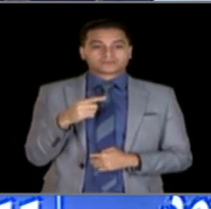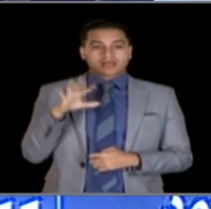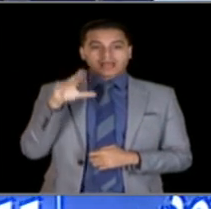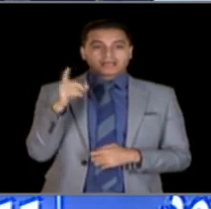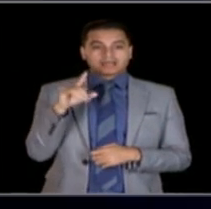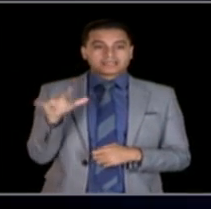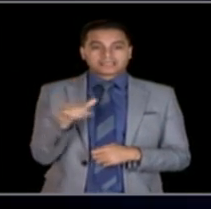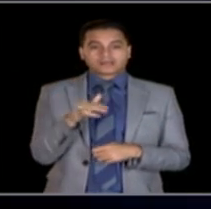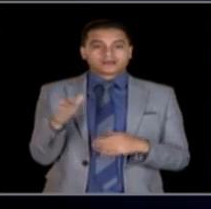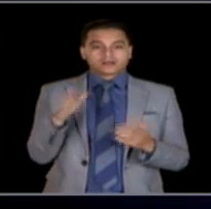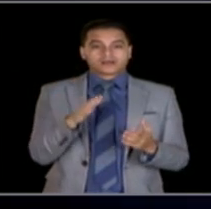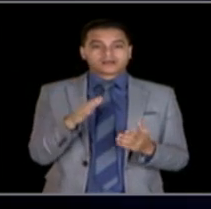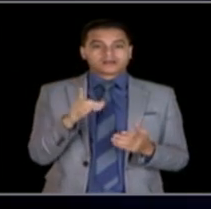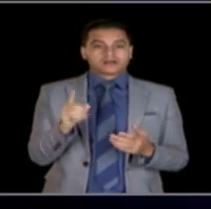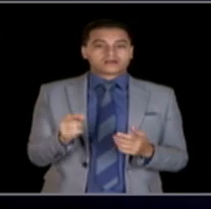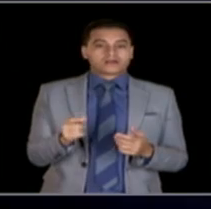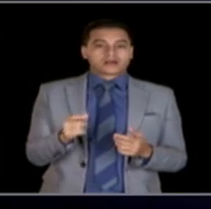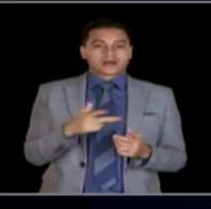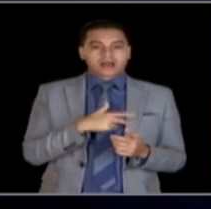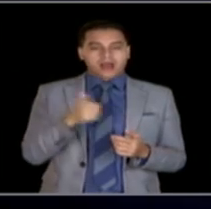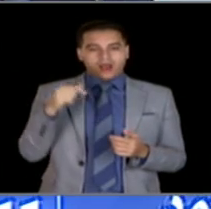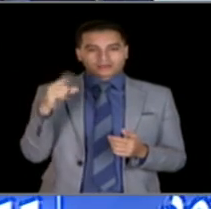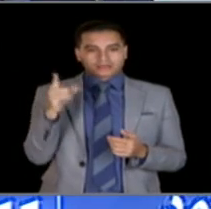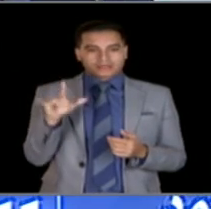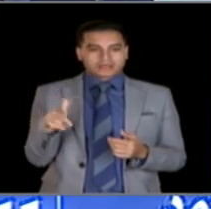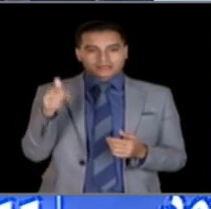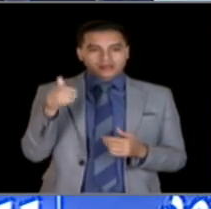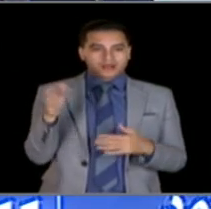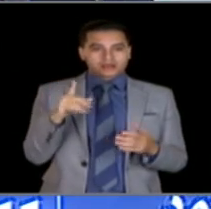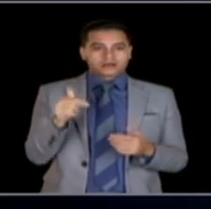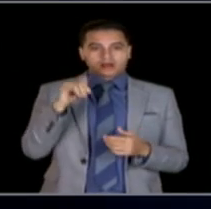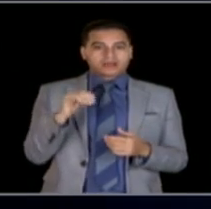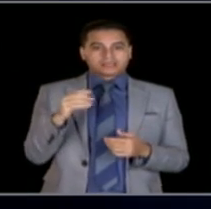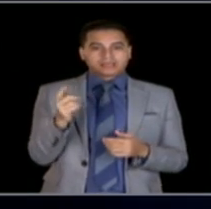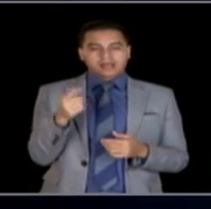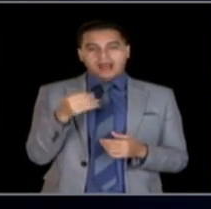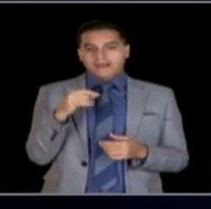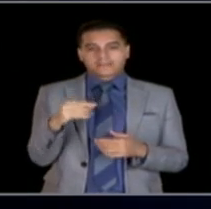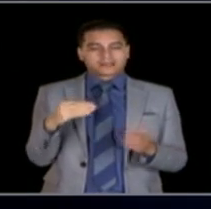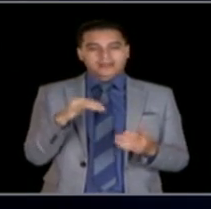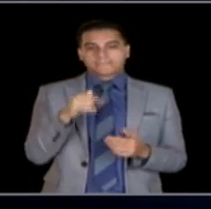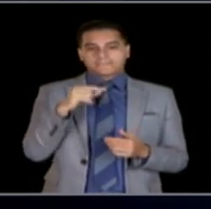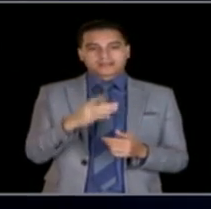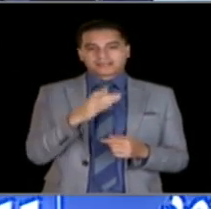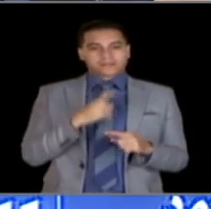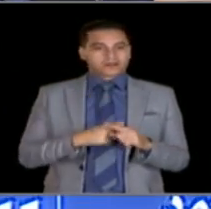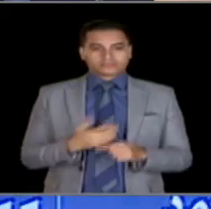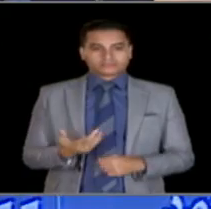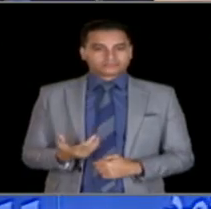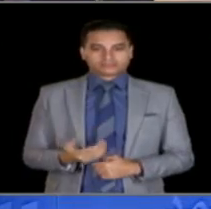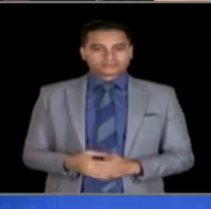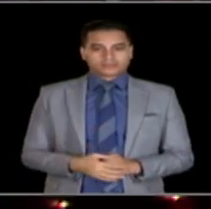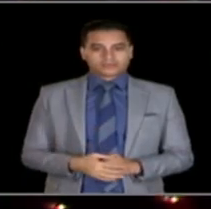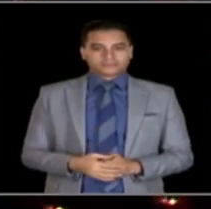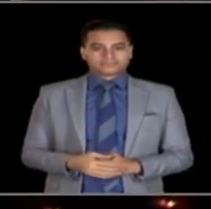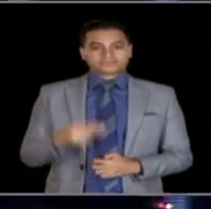هنري رايتر. لا غلط. قصدك أندريا رايتر. أندريا رايتر، سوري. أندريا رايتر. أحمد حماد إجابة خاطئة. علي إسماعيل.